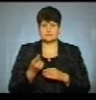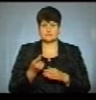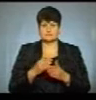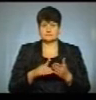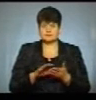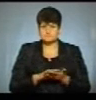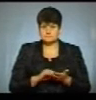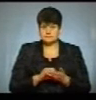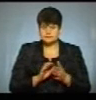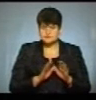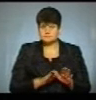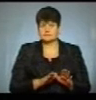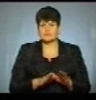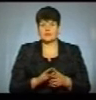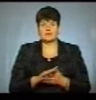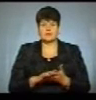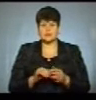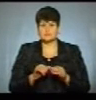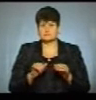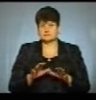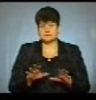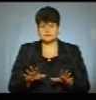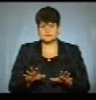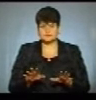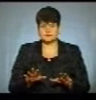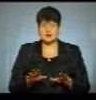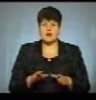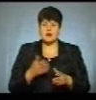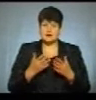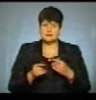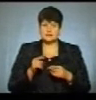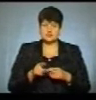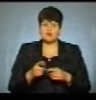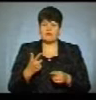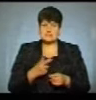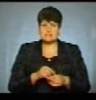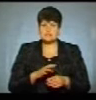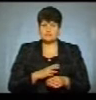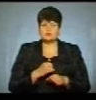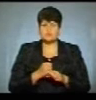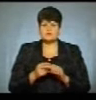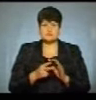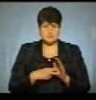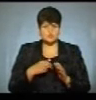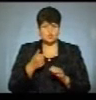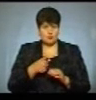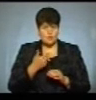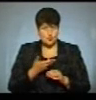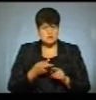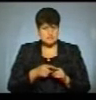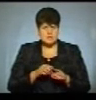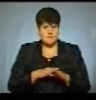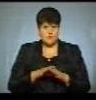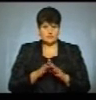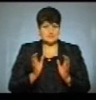І далі, я думаю, там все буде добре. І все ж таки, попри те, що вакцинація була проведена у 2017 році, як ви кажете, це повністю